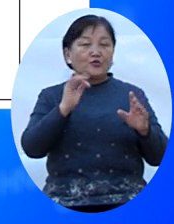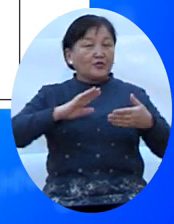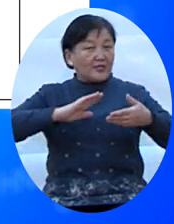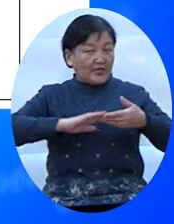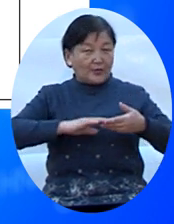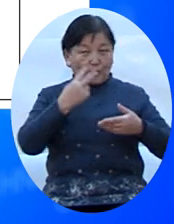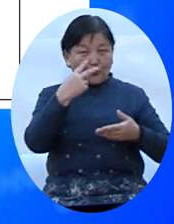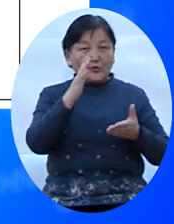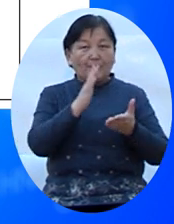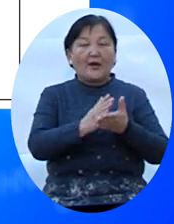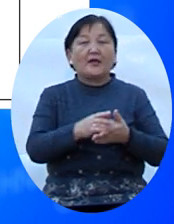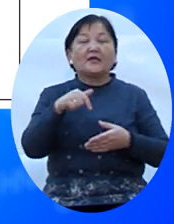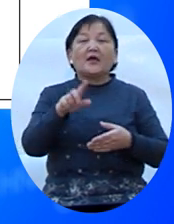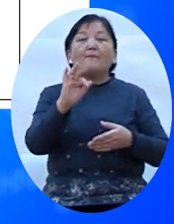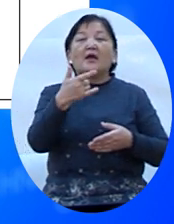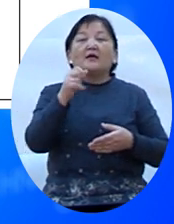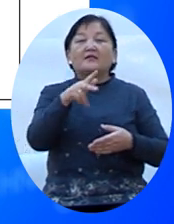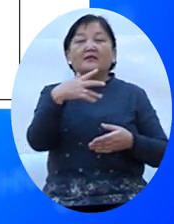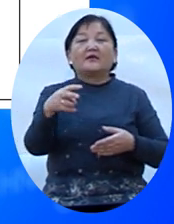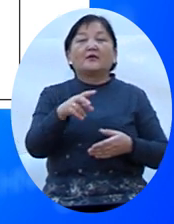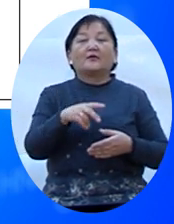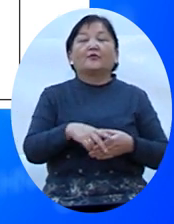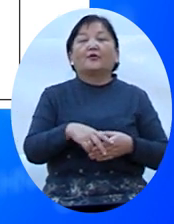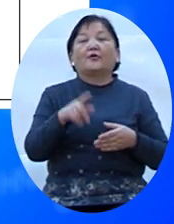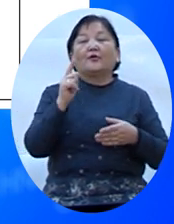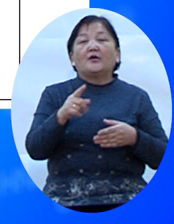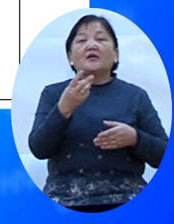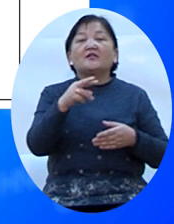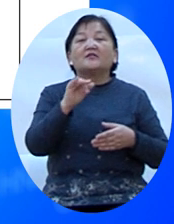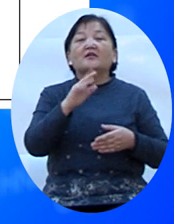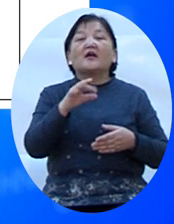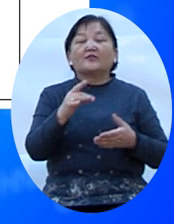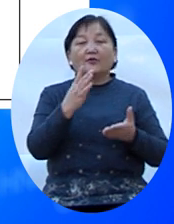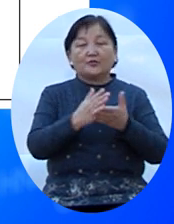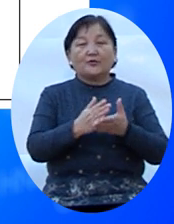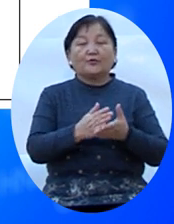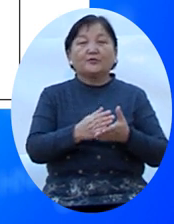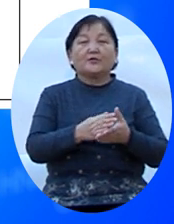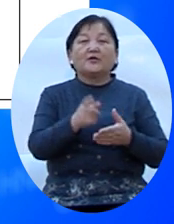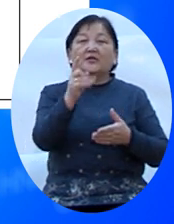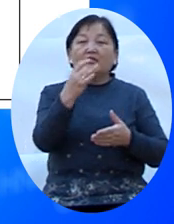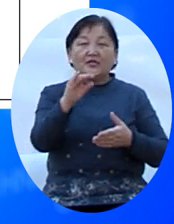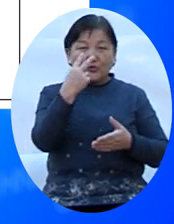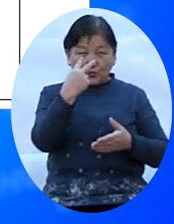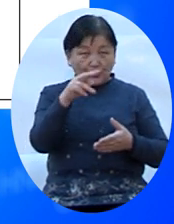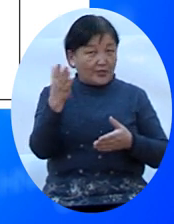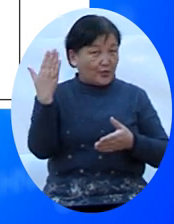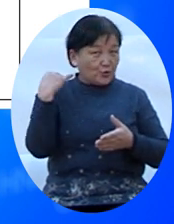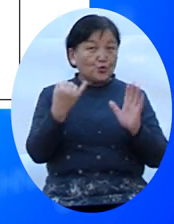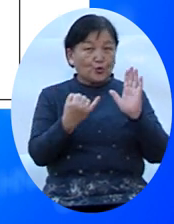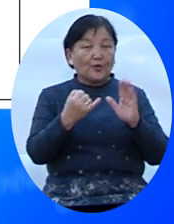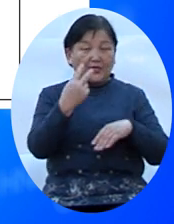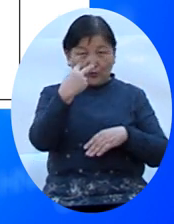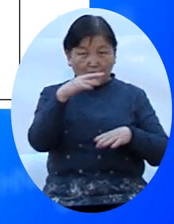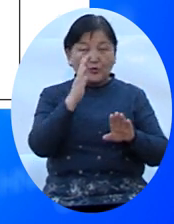Энэ нь байгалийн индикатор гэж нэрлэгддэг бөгөөд бид нар 6 дугаар ангида хүрэн байцааны индикаторыг хийж туршилтанд хэрэглэж